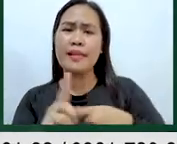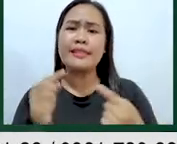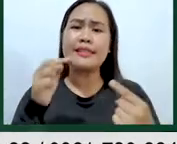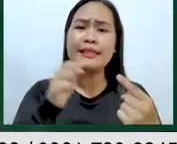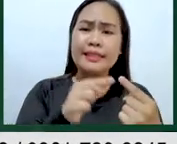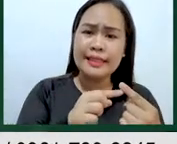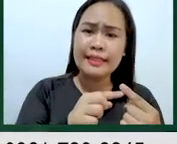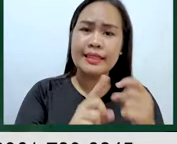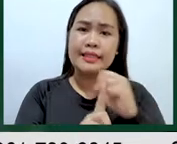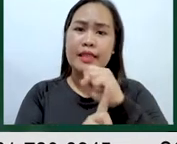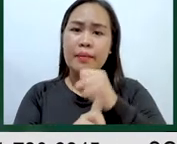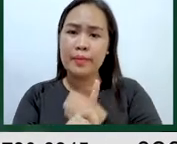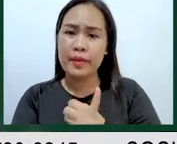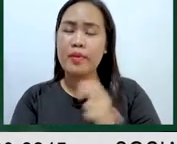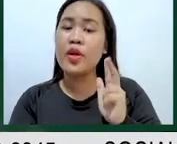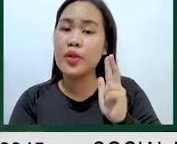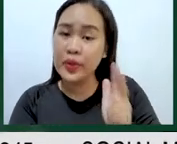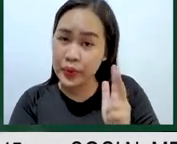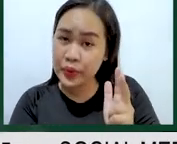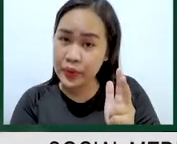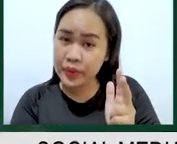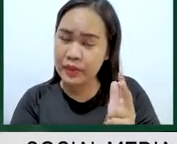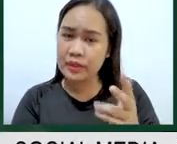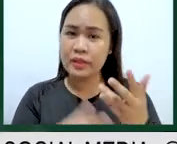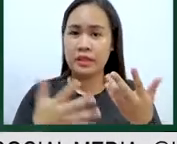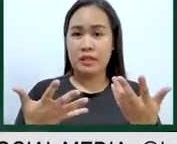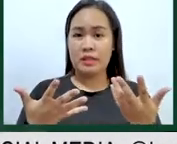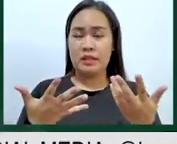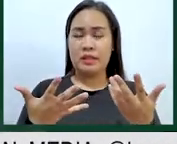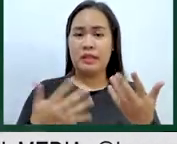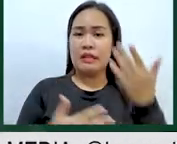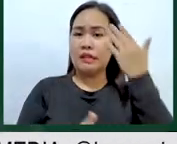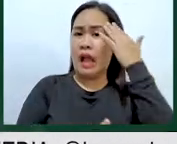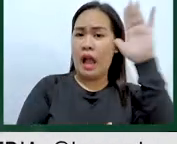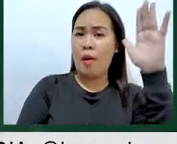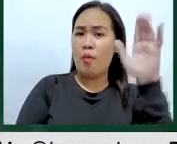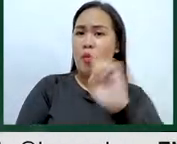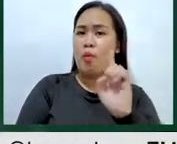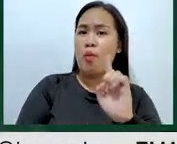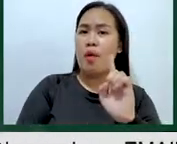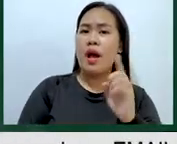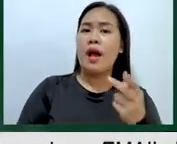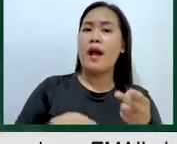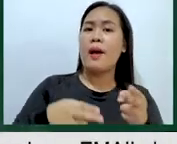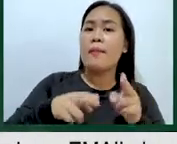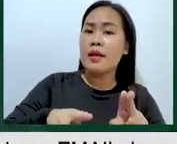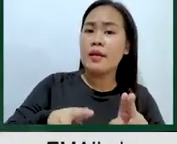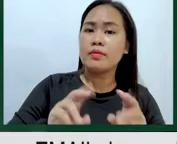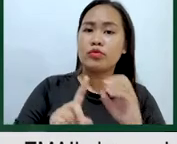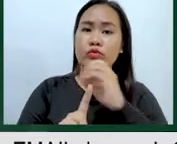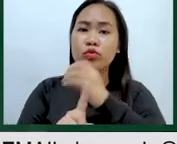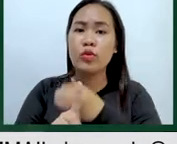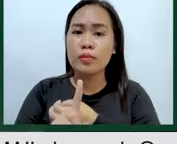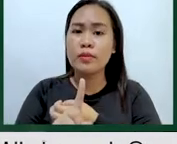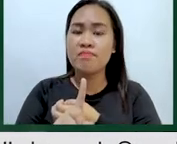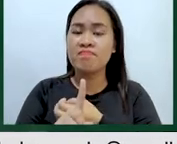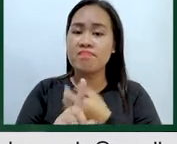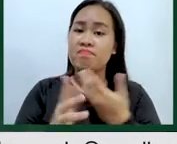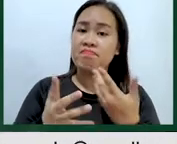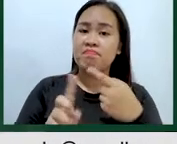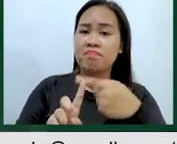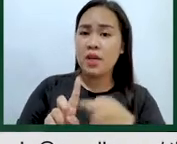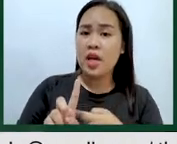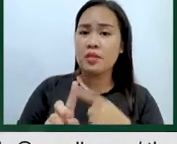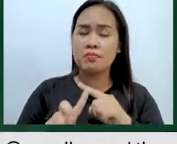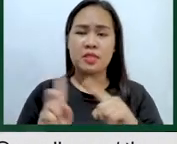and of course we don't know yet ano pa ang what's there for us in the month of October. Pero I